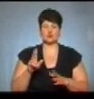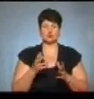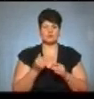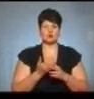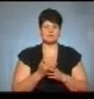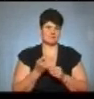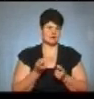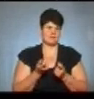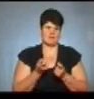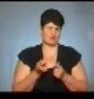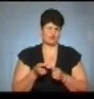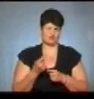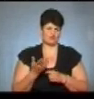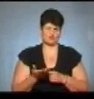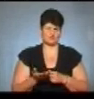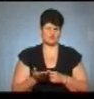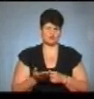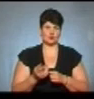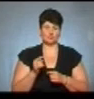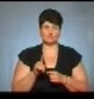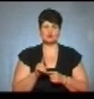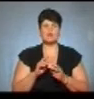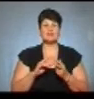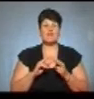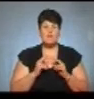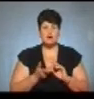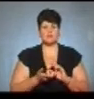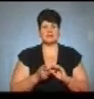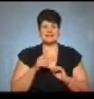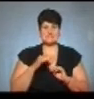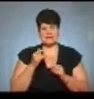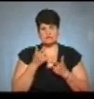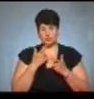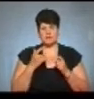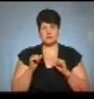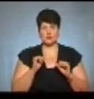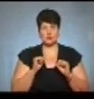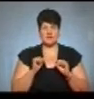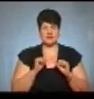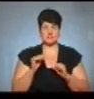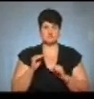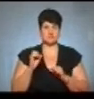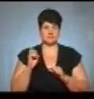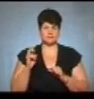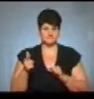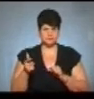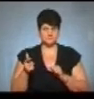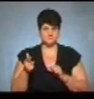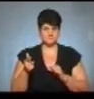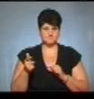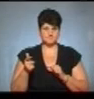субсидії, в нас дуже мало в Тернопільській області. Через те, що навпаки, за інформацією управління житлово-комунального господарства